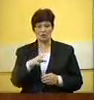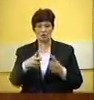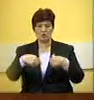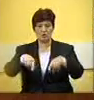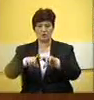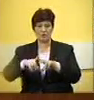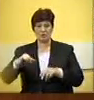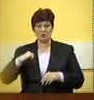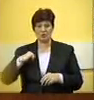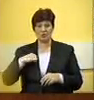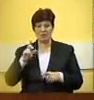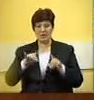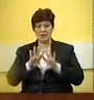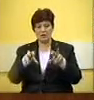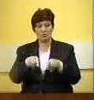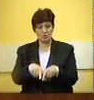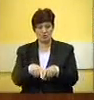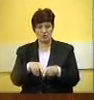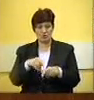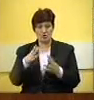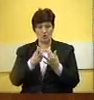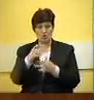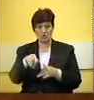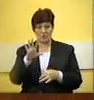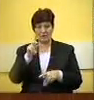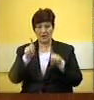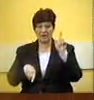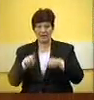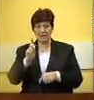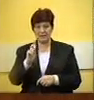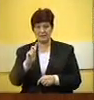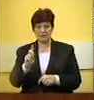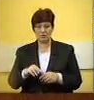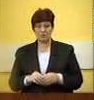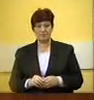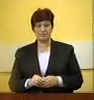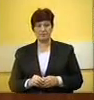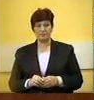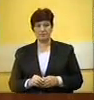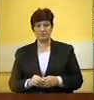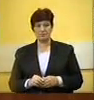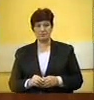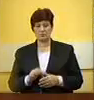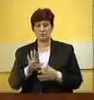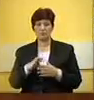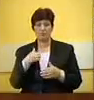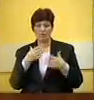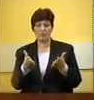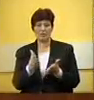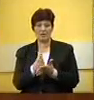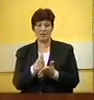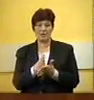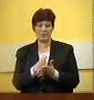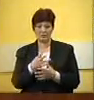najugroženiji regioni. Neki su obuhvaćeni kroz ova 5, a neki i nisu. Tako da možda bi moj predlog bio